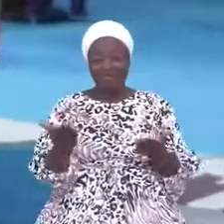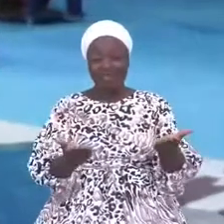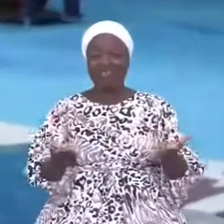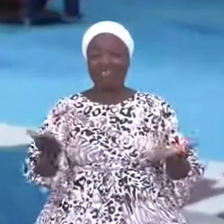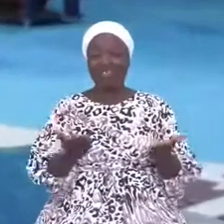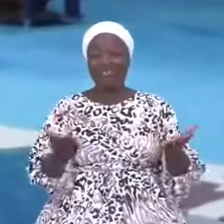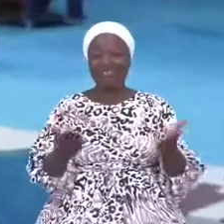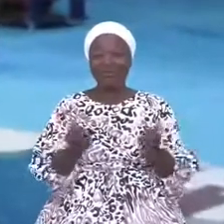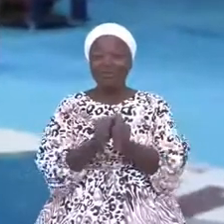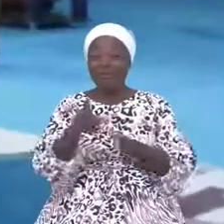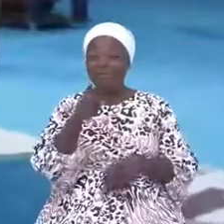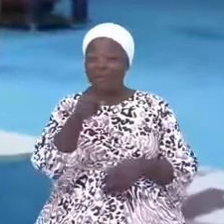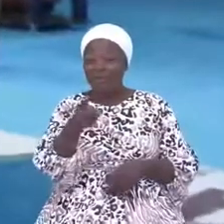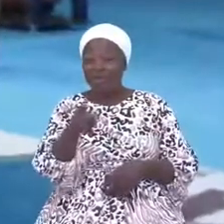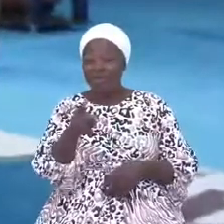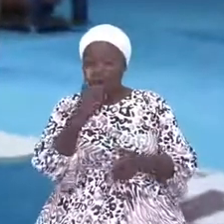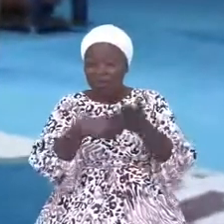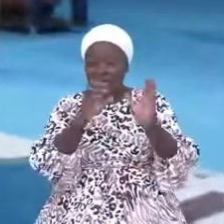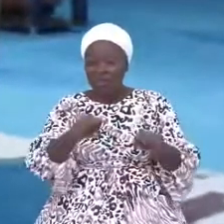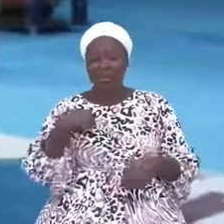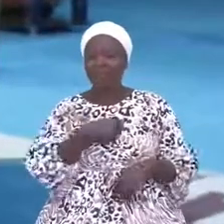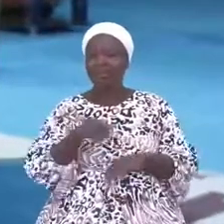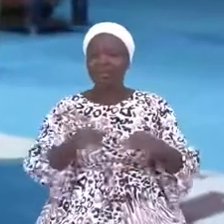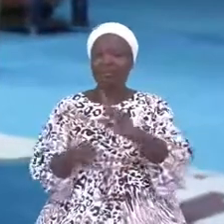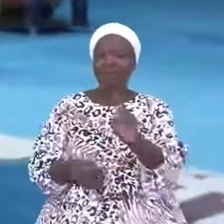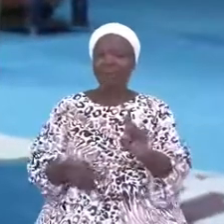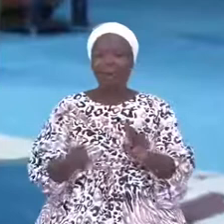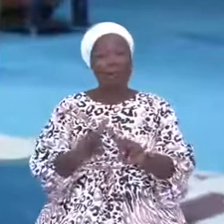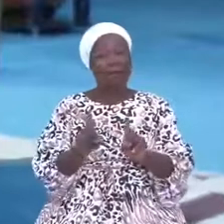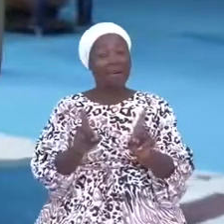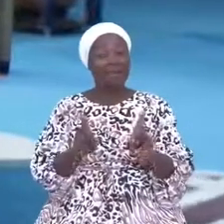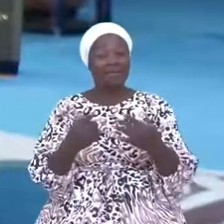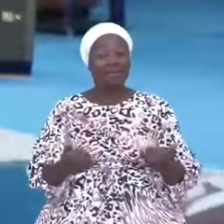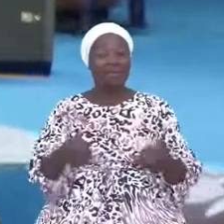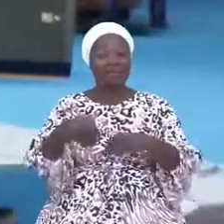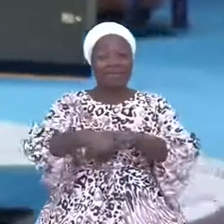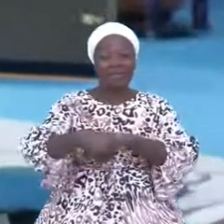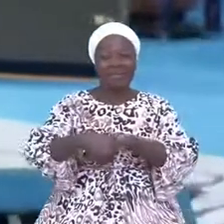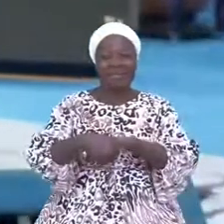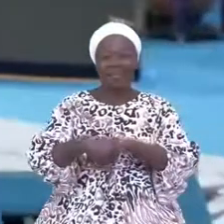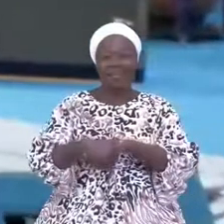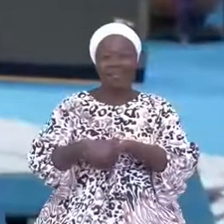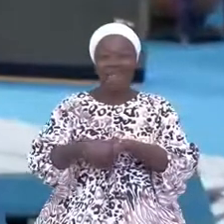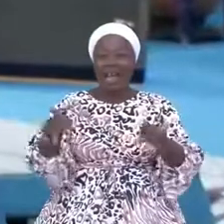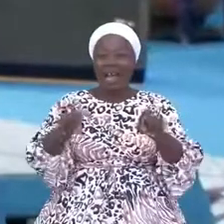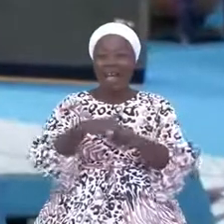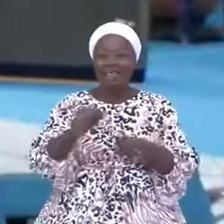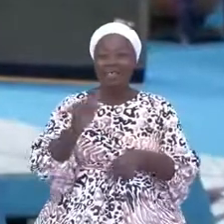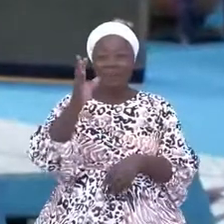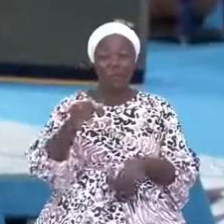Je suis content de vous avoir ici. Sans vous, qu'est-ce que nous pourrions faire? Mais